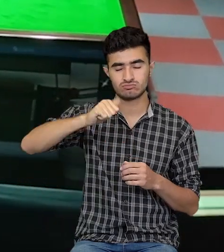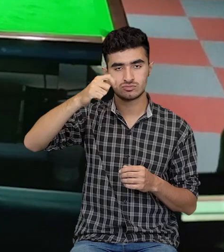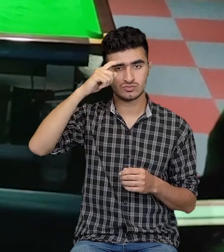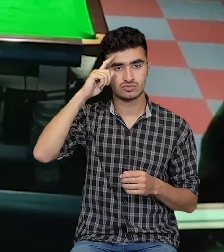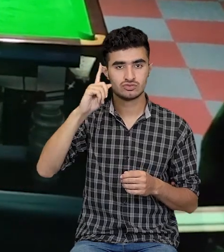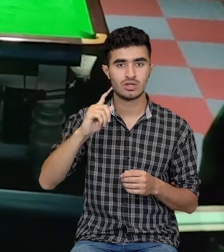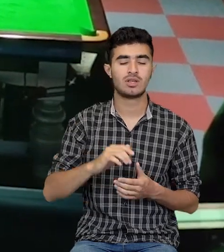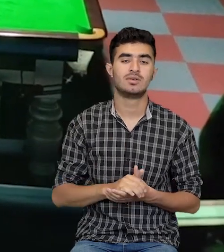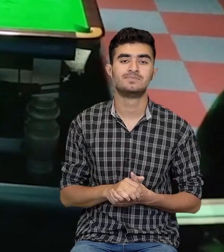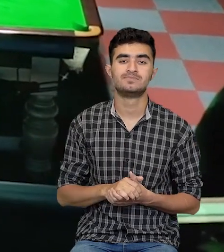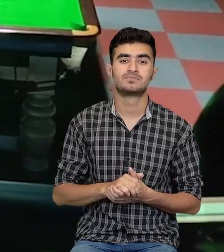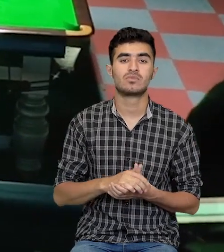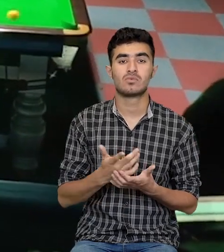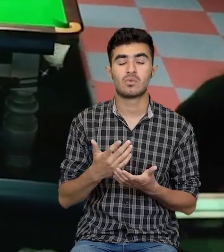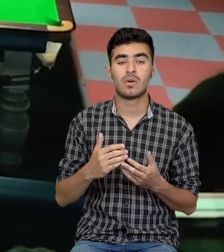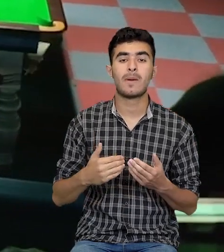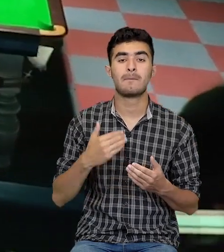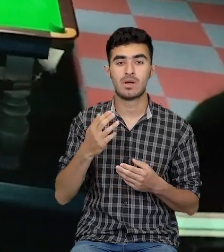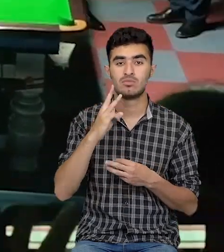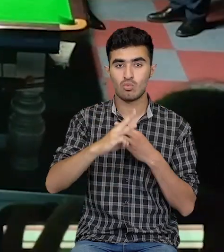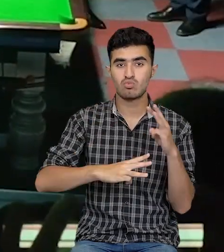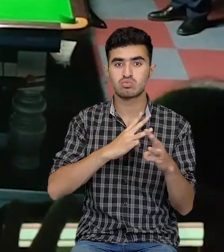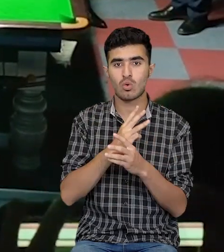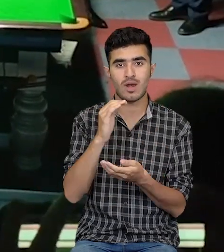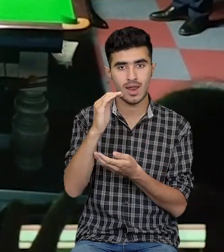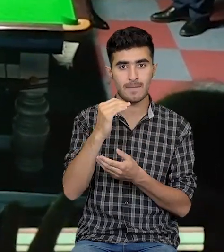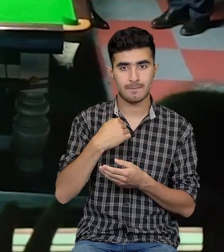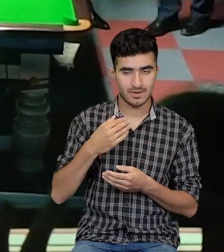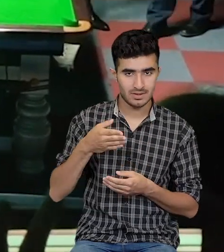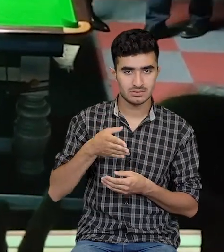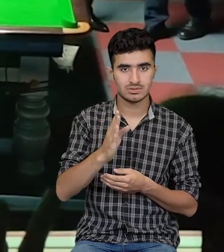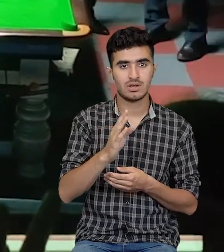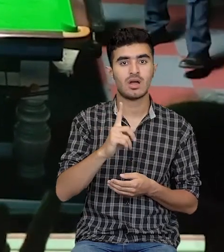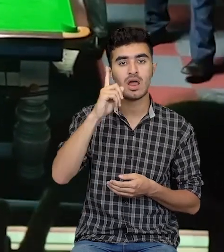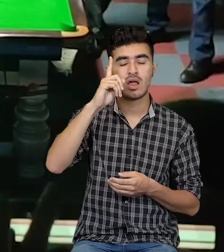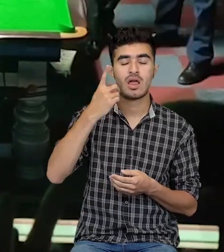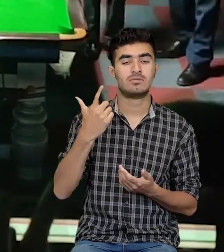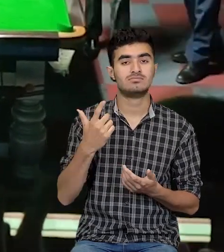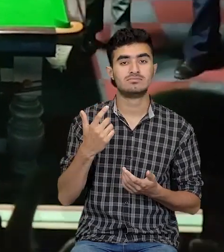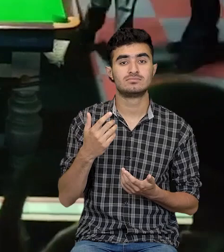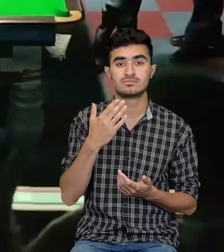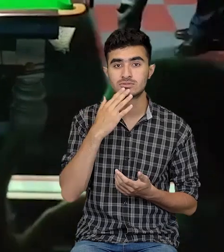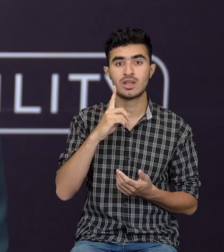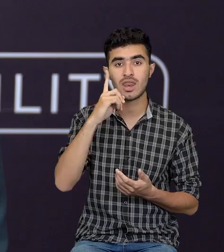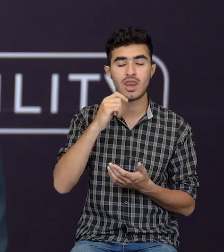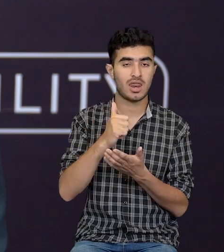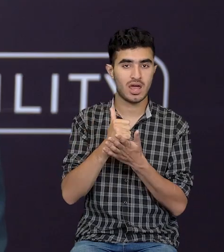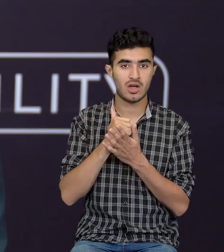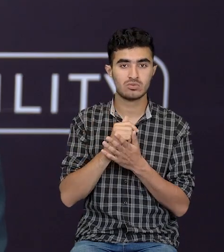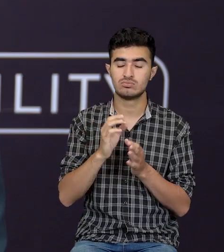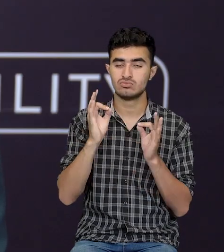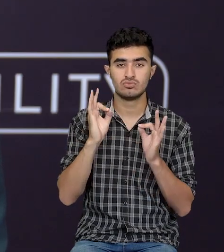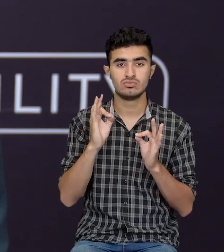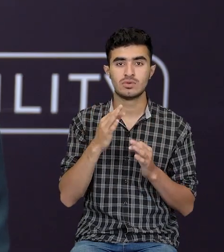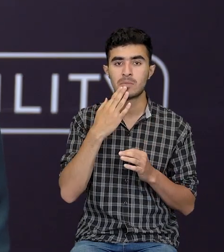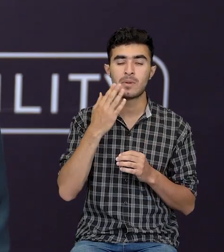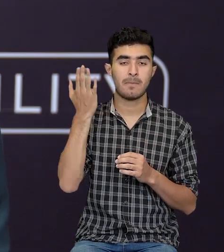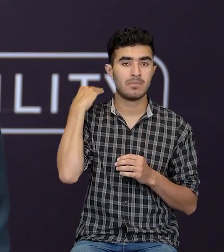आपने हर हर रेड बॉल के साथ हर बार आपने ब्लैक पोर्ट करना है। अगर आप ब्लू करेंगे या ब्राउन